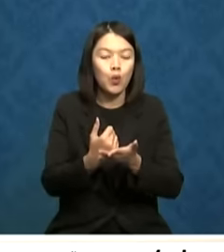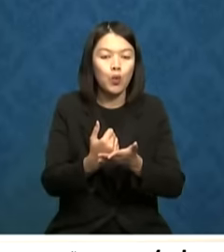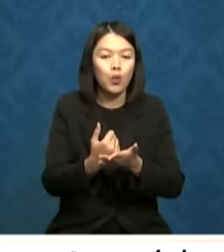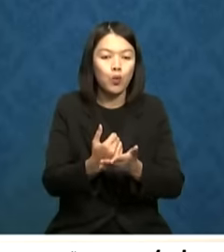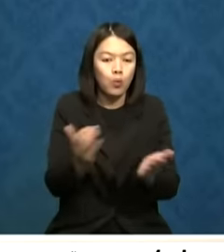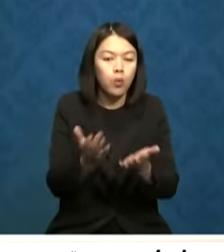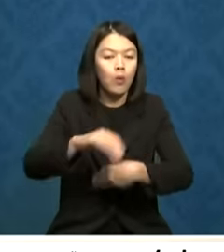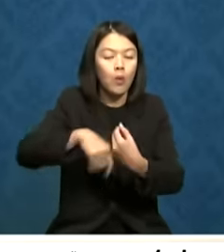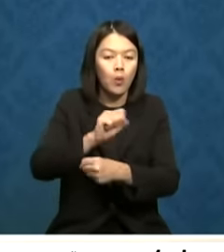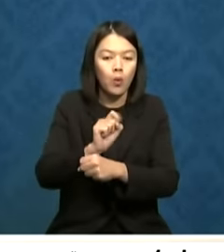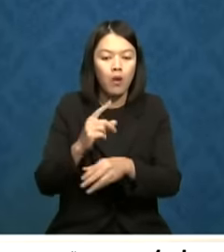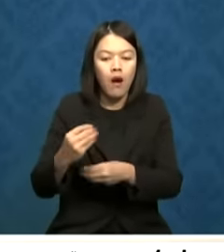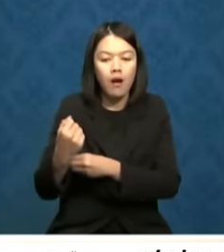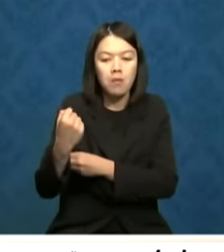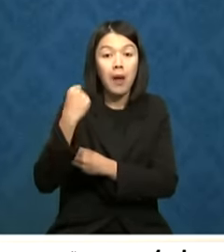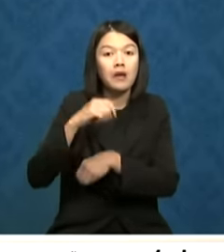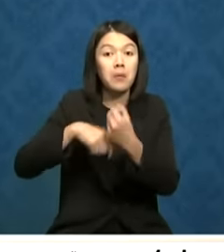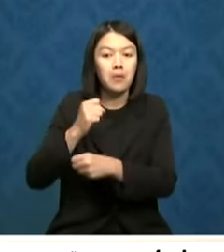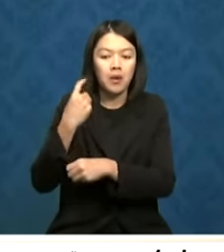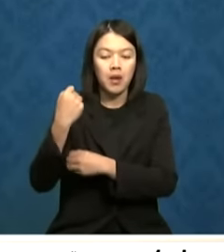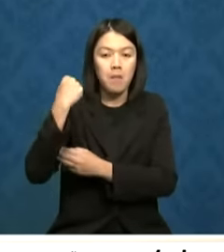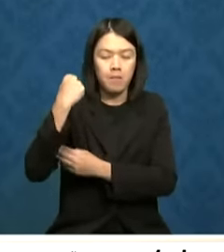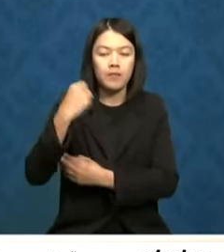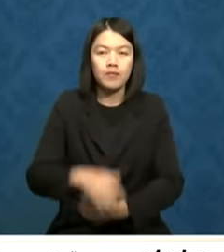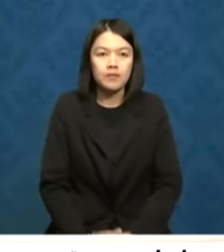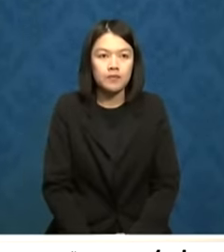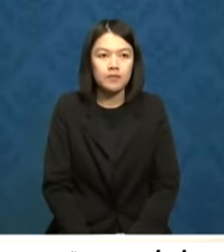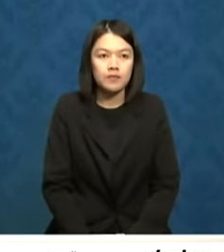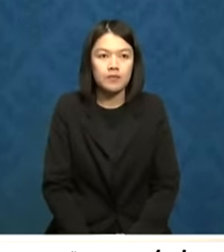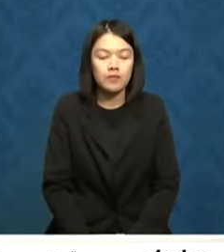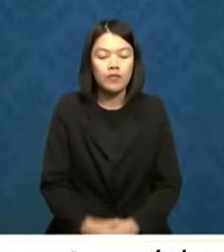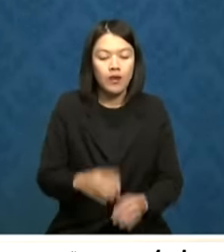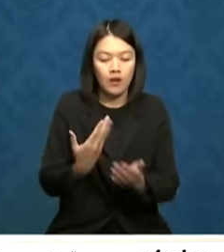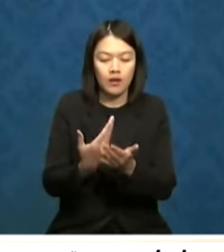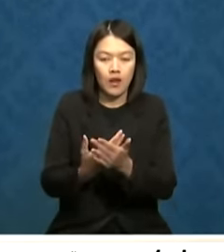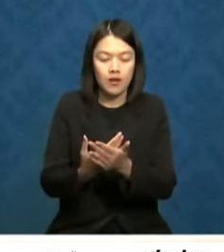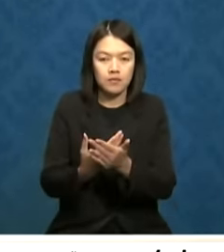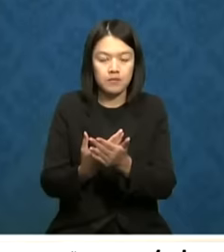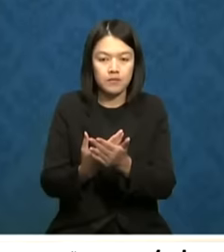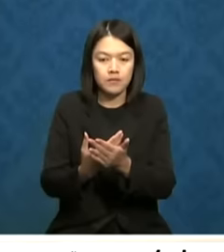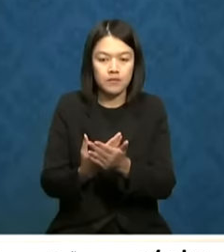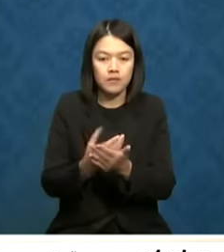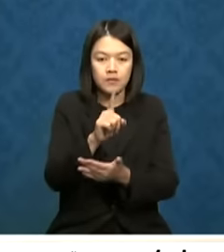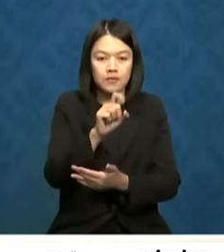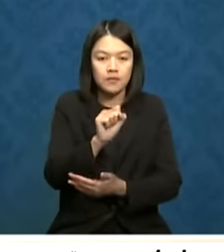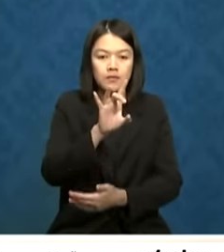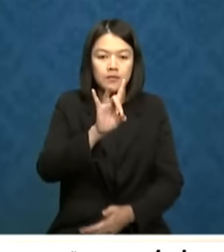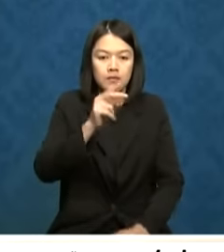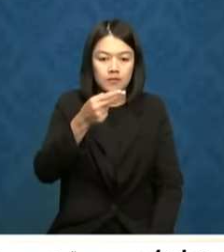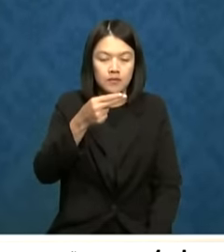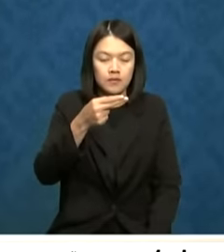สร้างความเข้มแข็งของระบบเศรษฐกิจวงเงิน 180,000